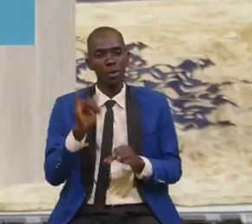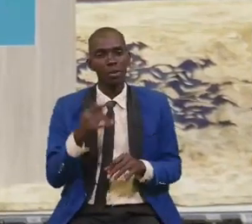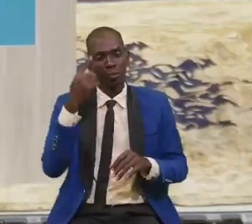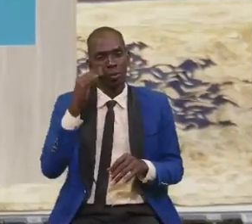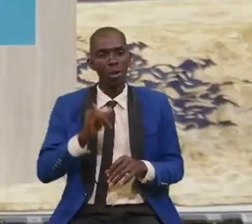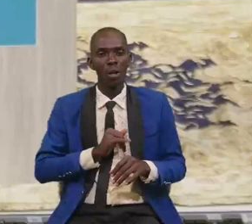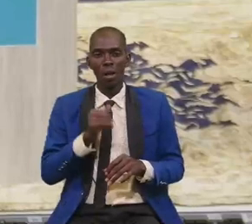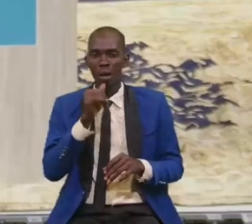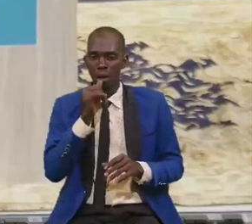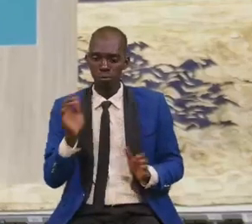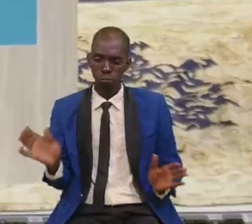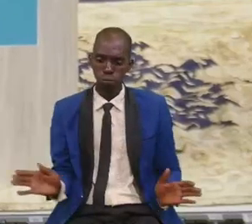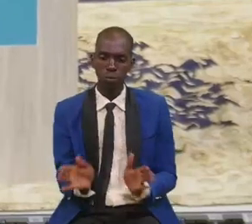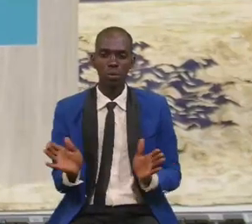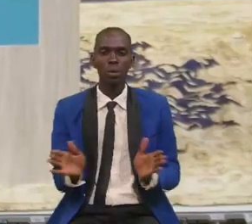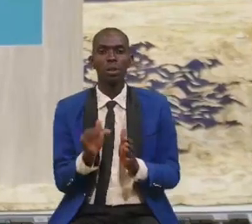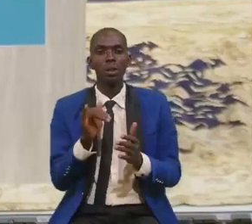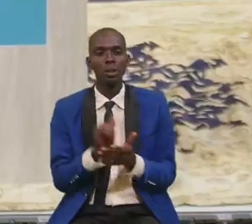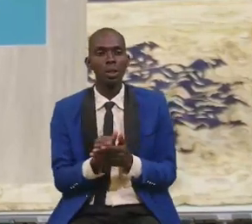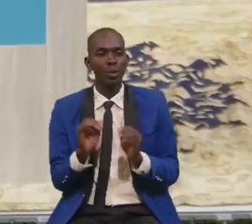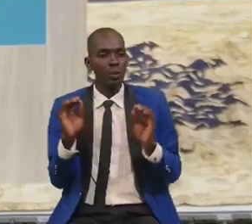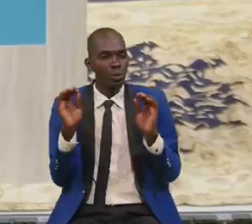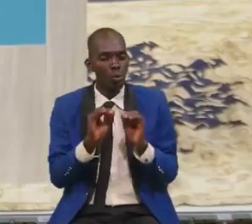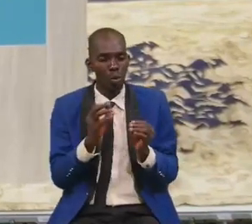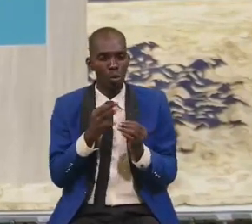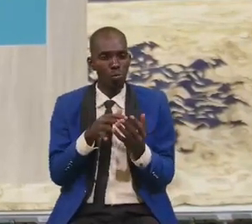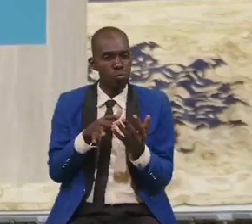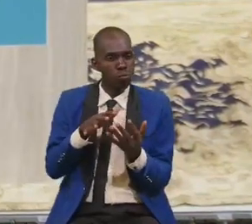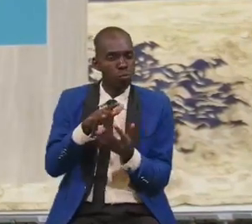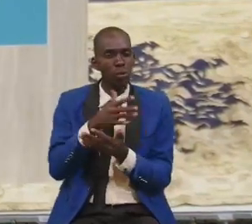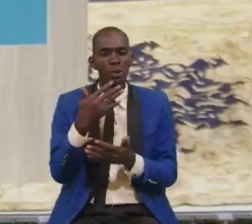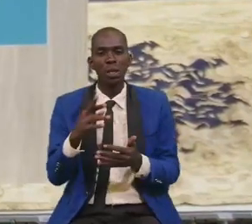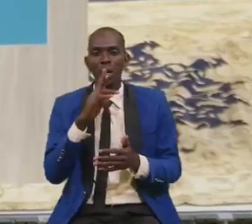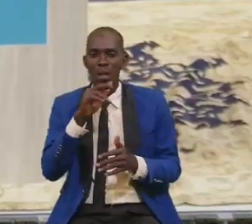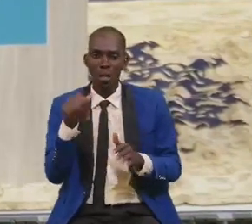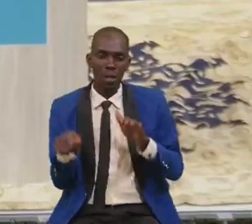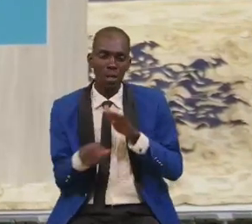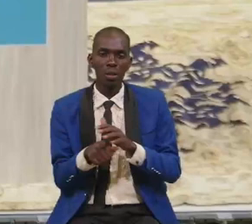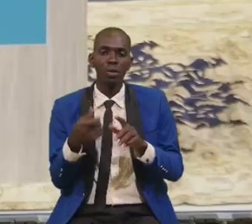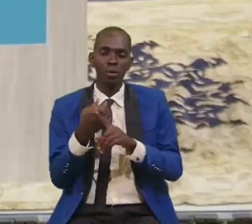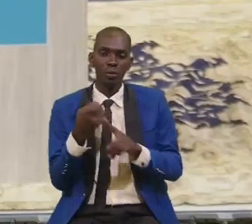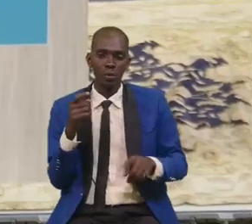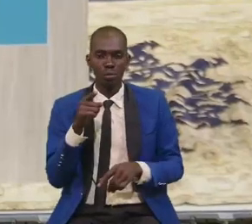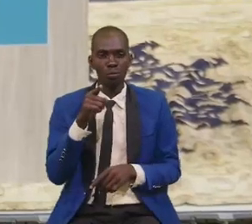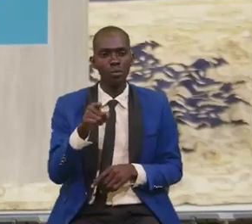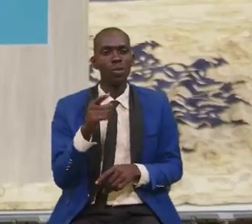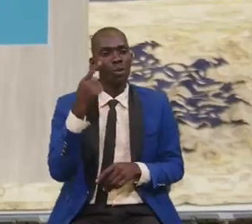ignore aucune, puisque ce n'est pas en cachette qu'elles se sont passées.